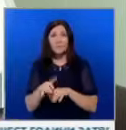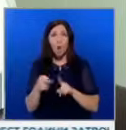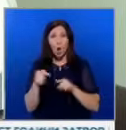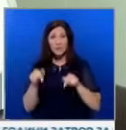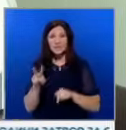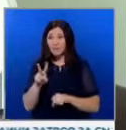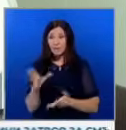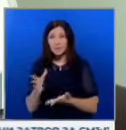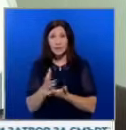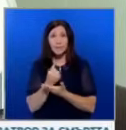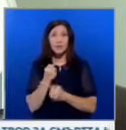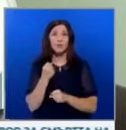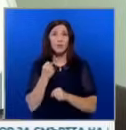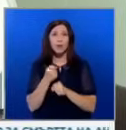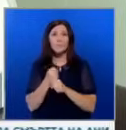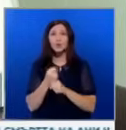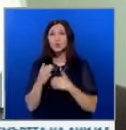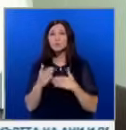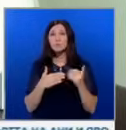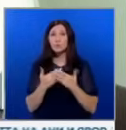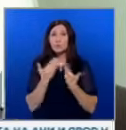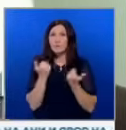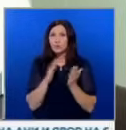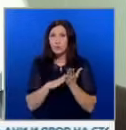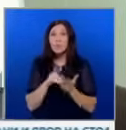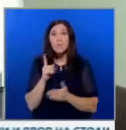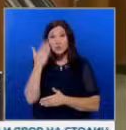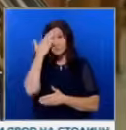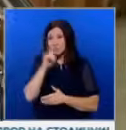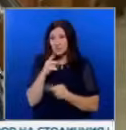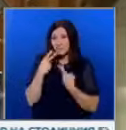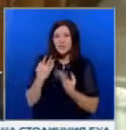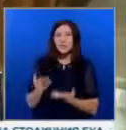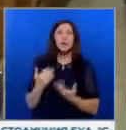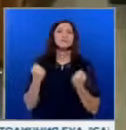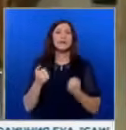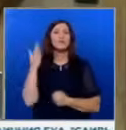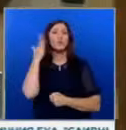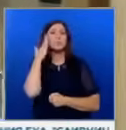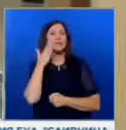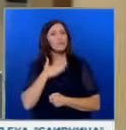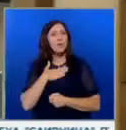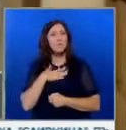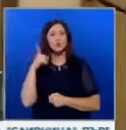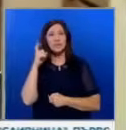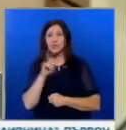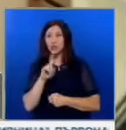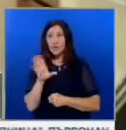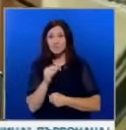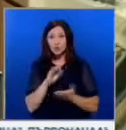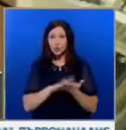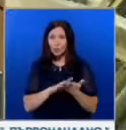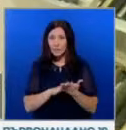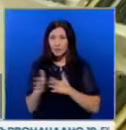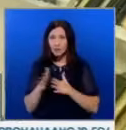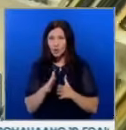съм намерила работоспособни, защото нямат документи. Може и да са болни, аз не съм ги видяла. В Здравното министерство имало сигнали, че не всички документи